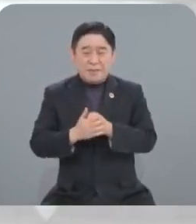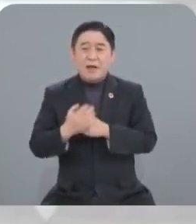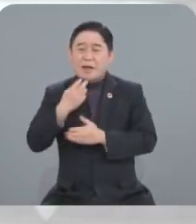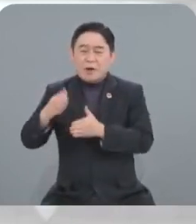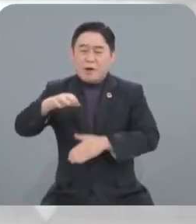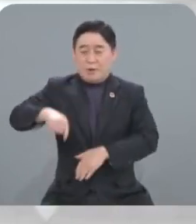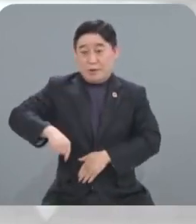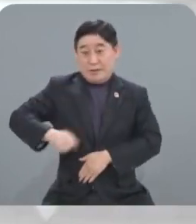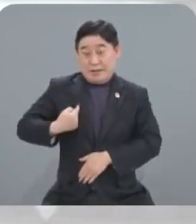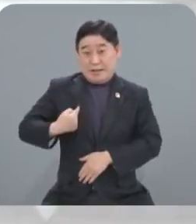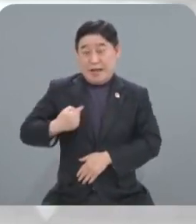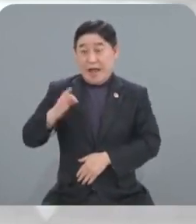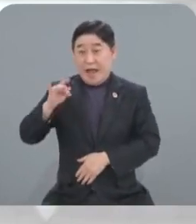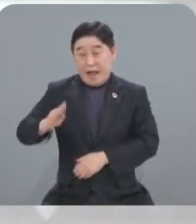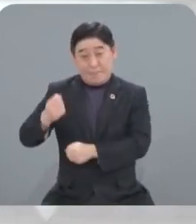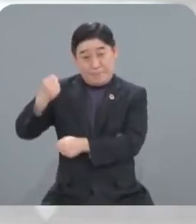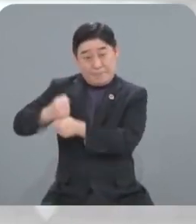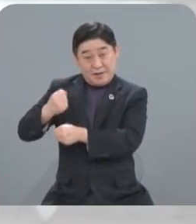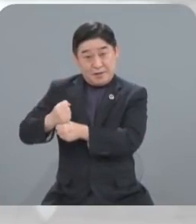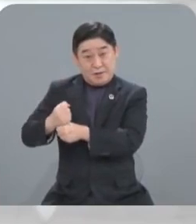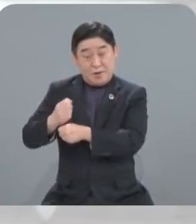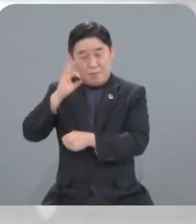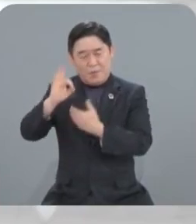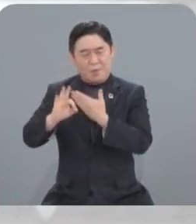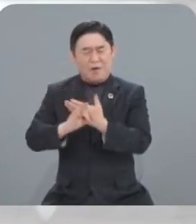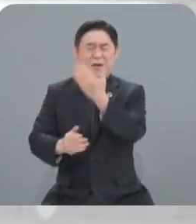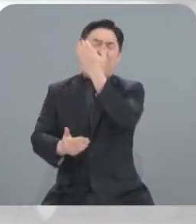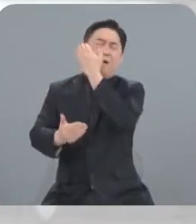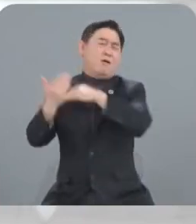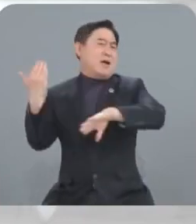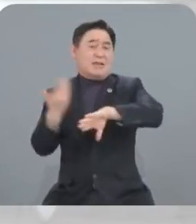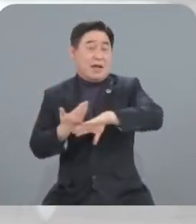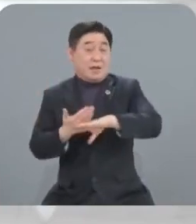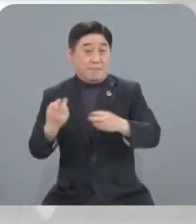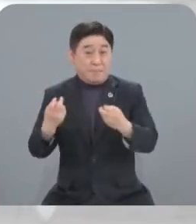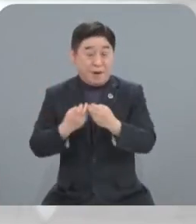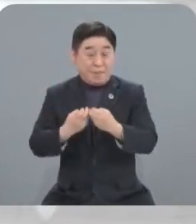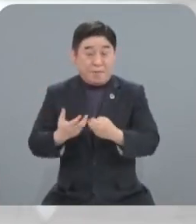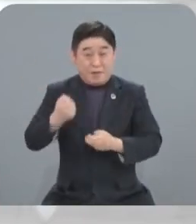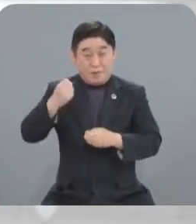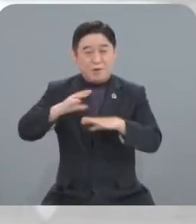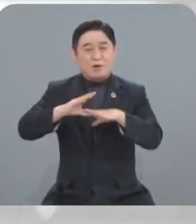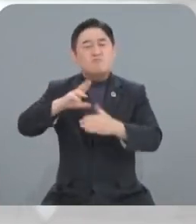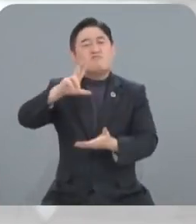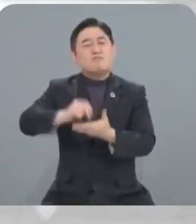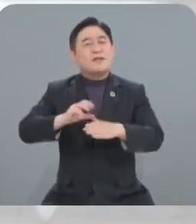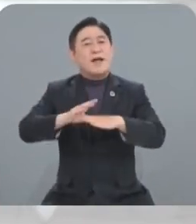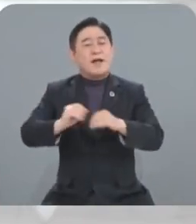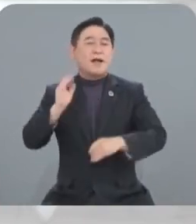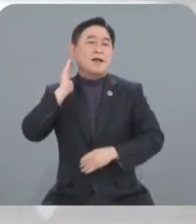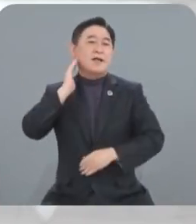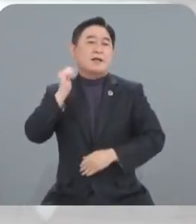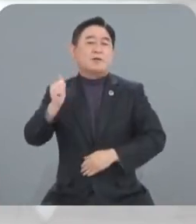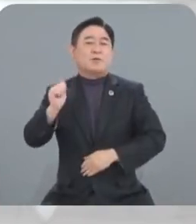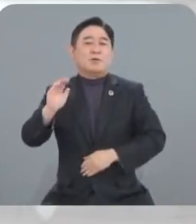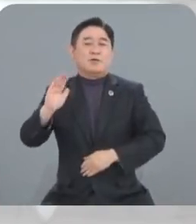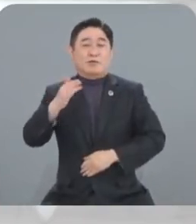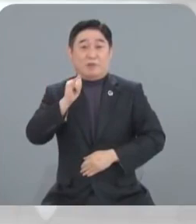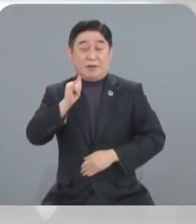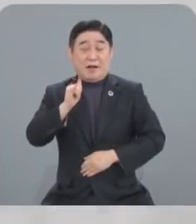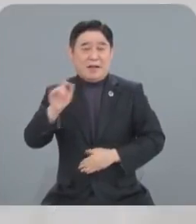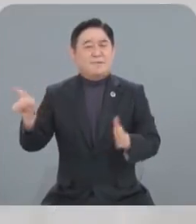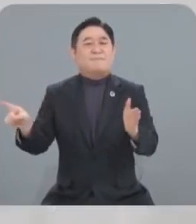것을 보면서 이전까지 와는 전혀 다른 방법으로 문제를 해결하는 대통령이 나올 것이라는 믿음이